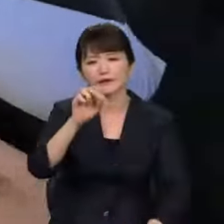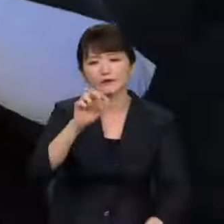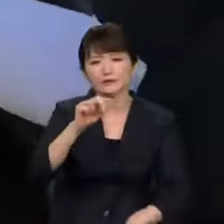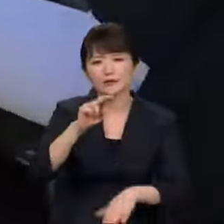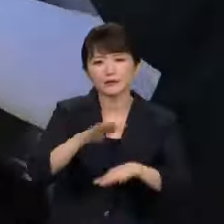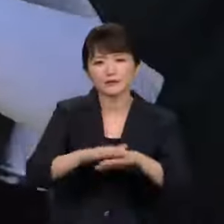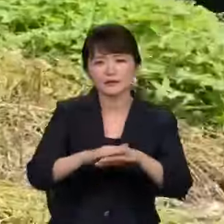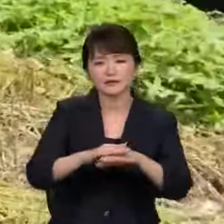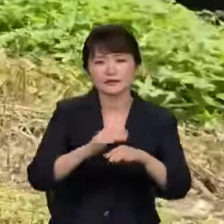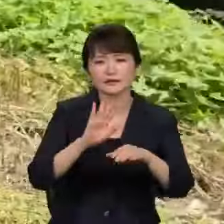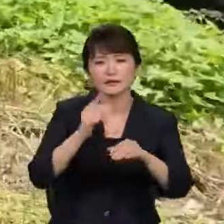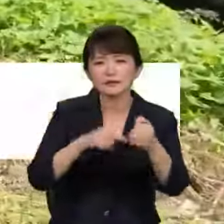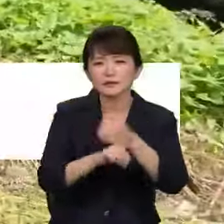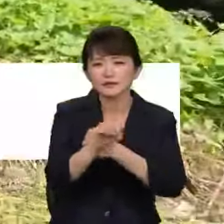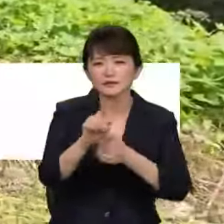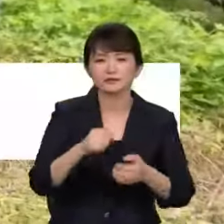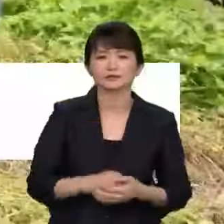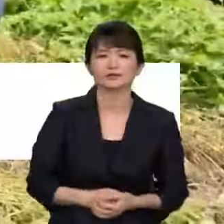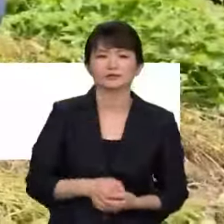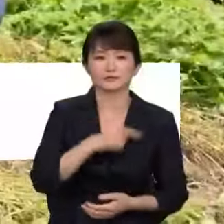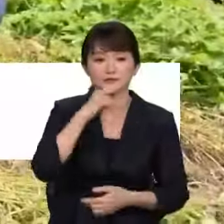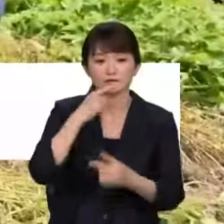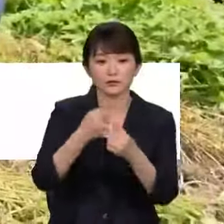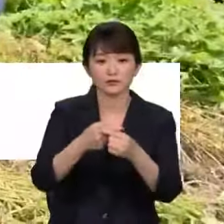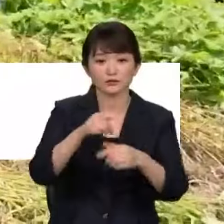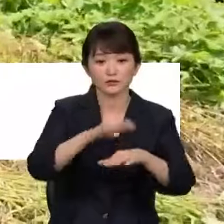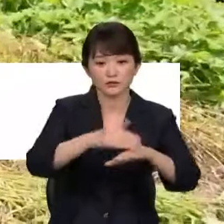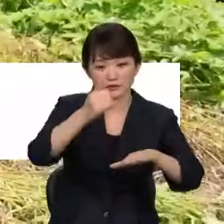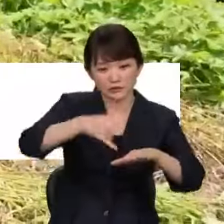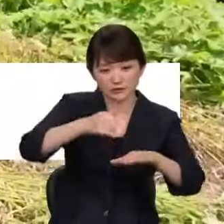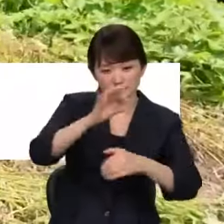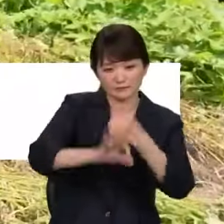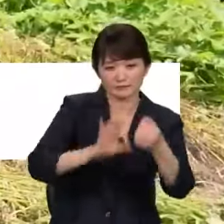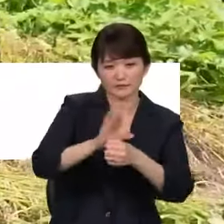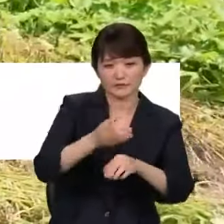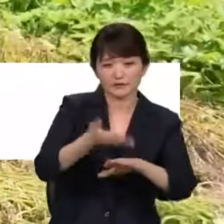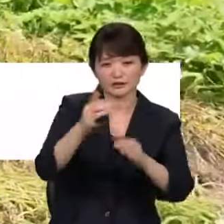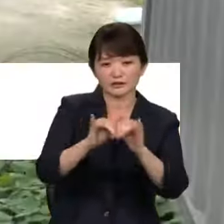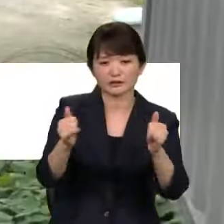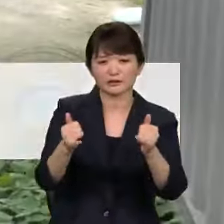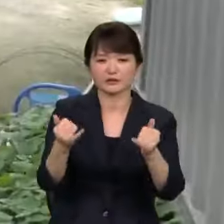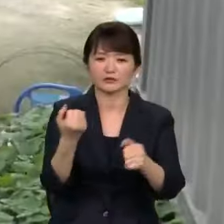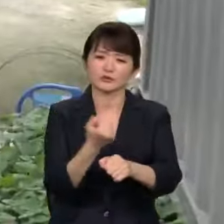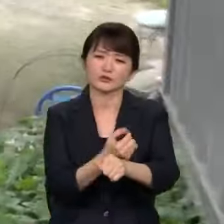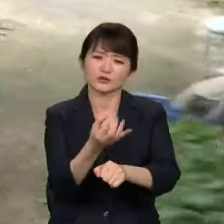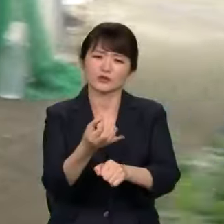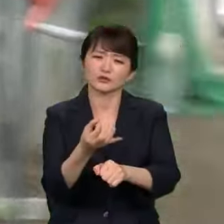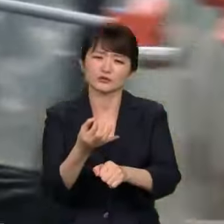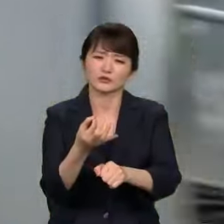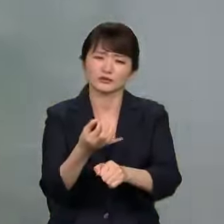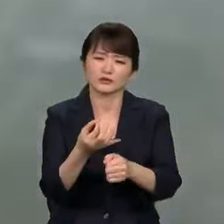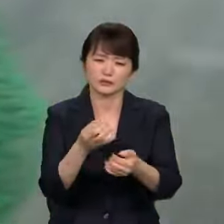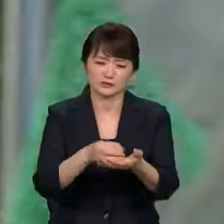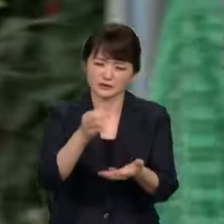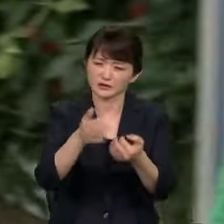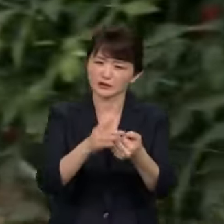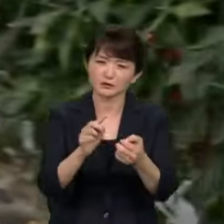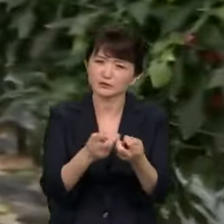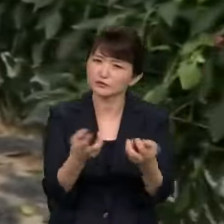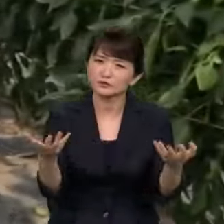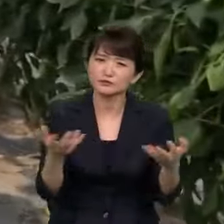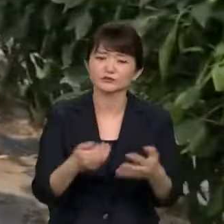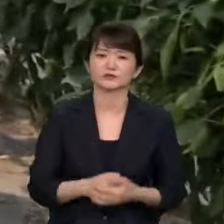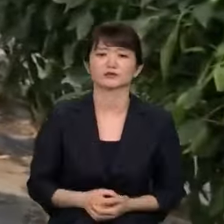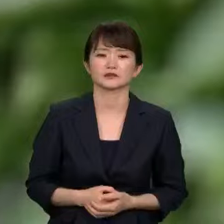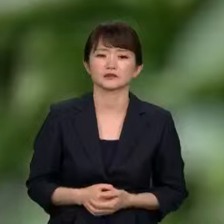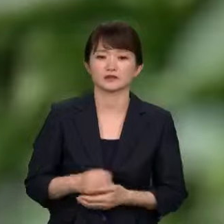있습니다. 10년 넘게 했었죠. 그 노동력과 인건비를 감당할 방법이 없죠. 고된 농사 중에서도 최고로 고된